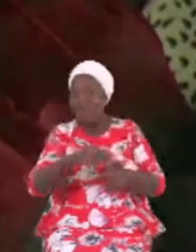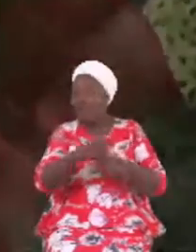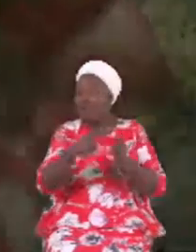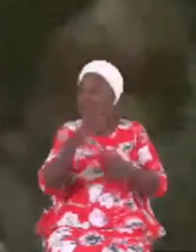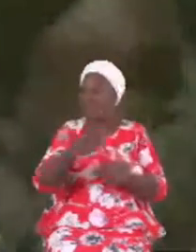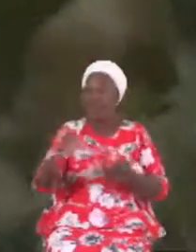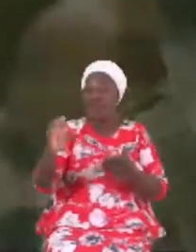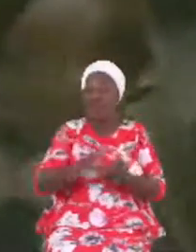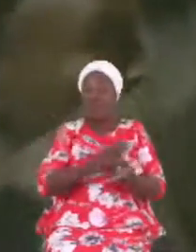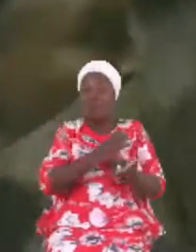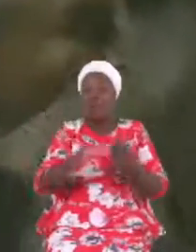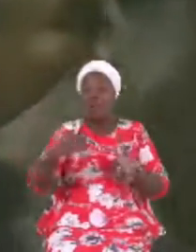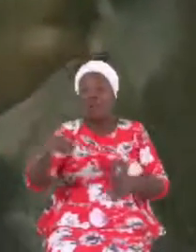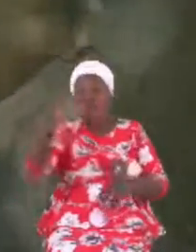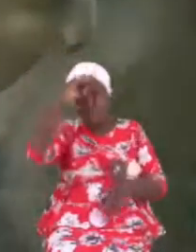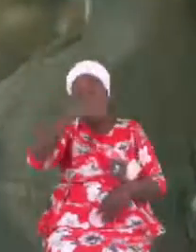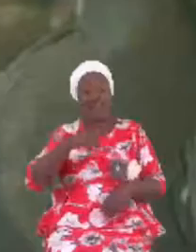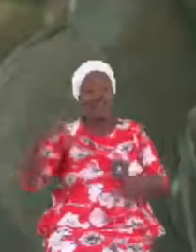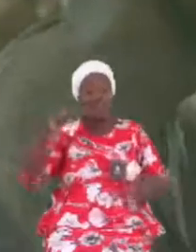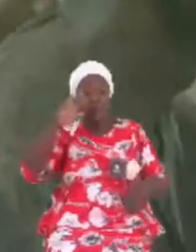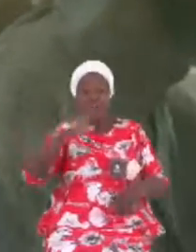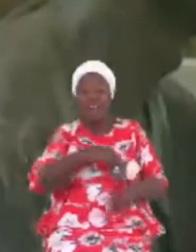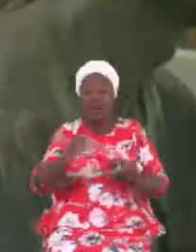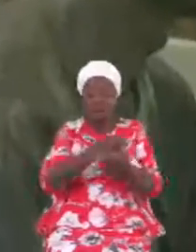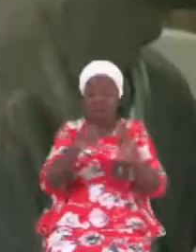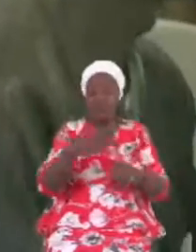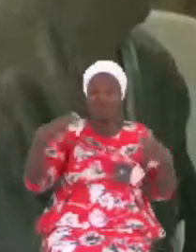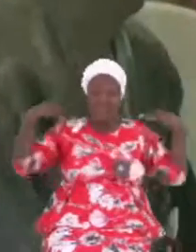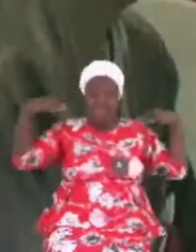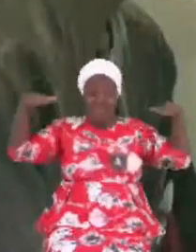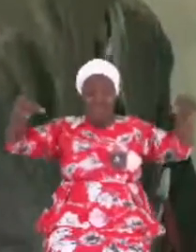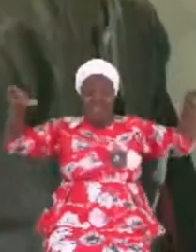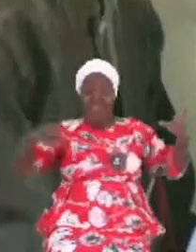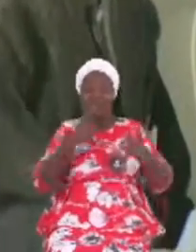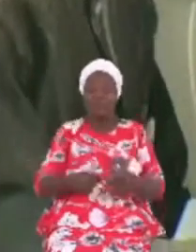des hommes et des femmes et la cora des anges vont se mettre ensemble